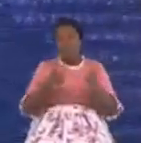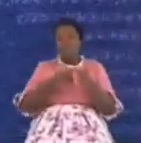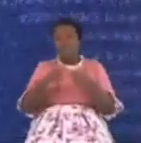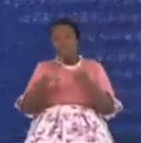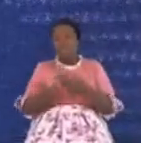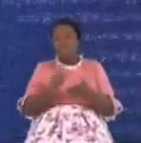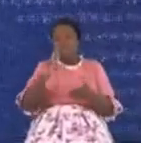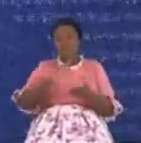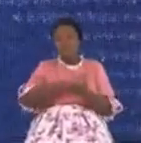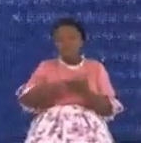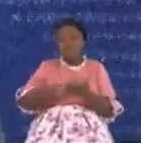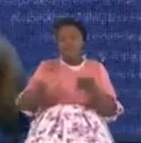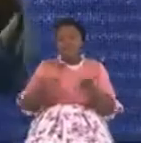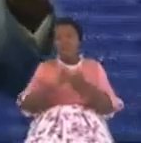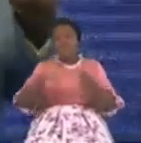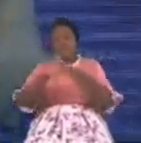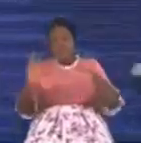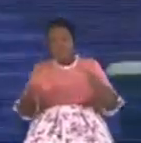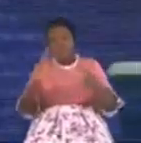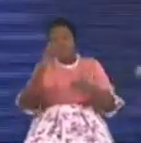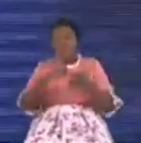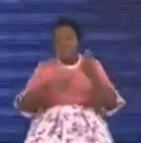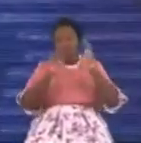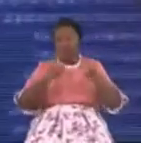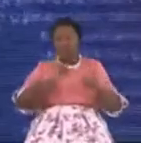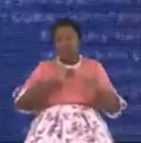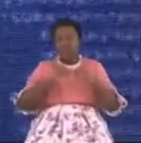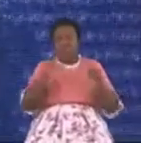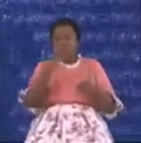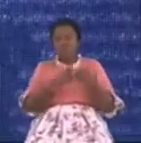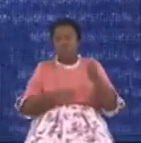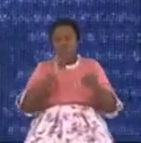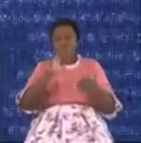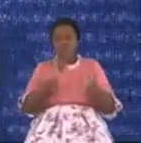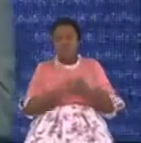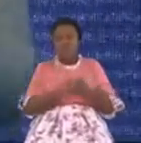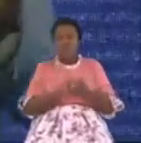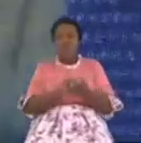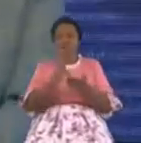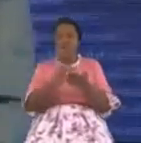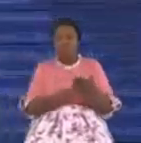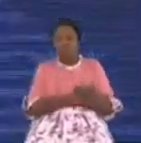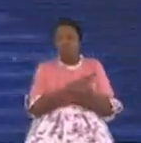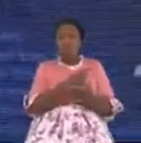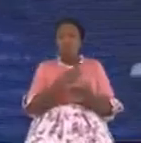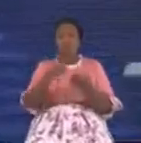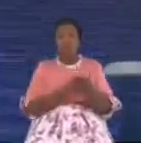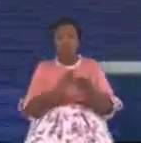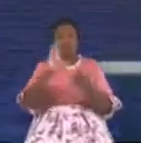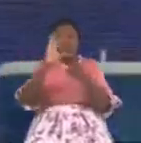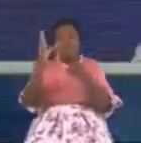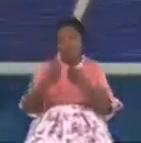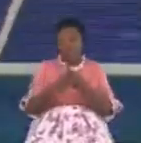ahụ nke ọ na-anya anyị. Gịnị ka bụ ihe anyị ga-eme? Lee ihe onye nwe